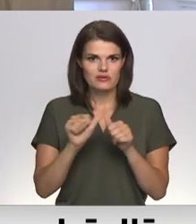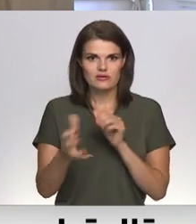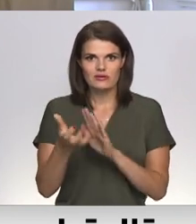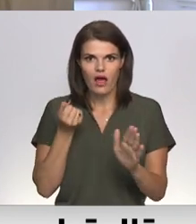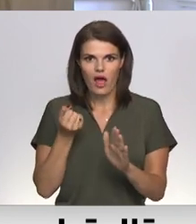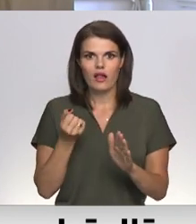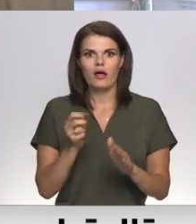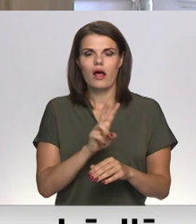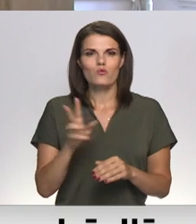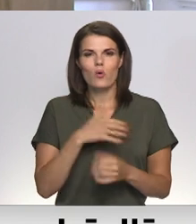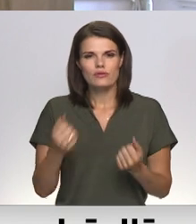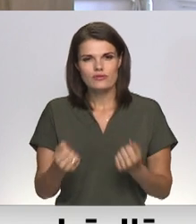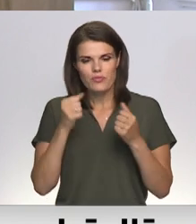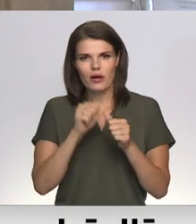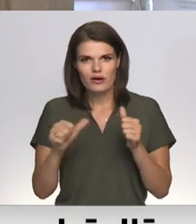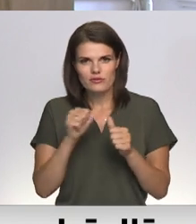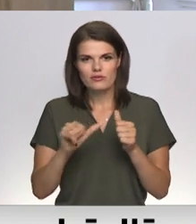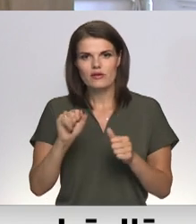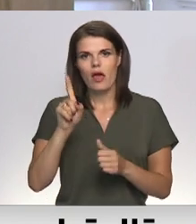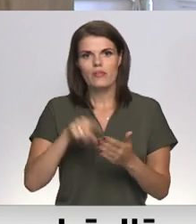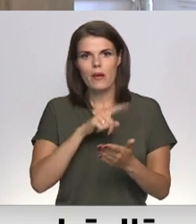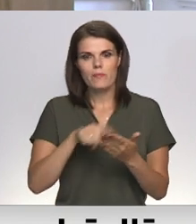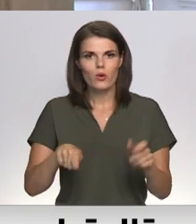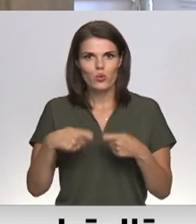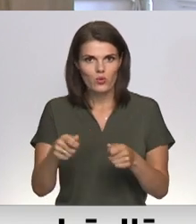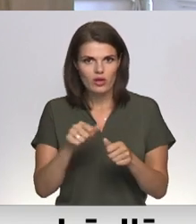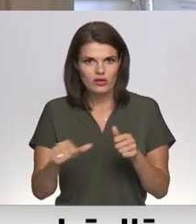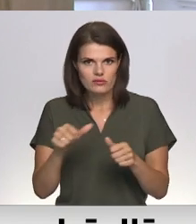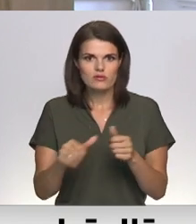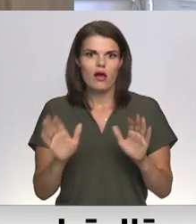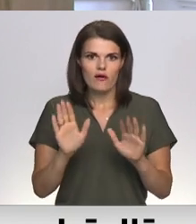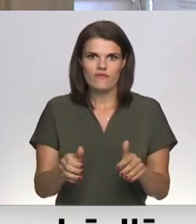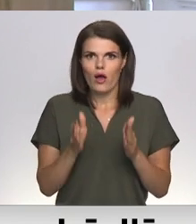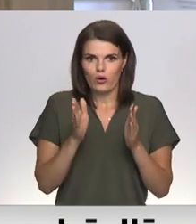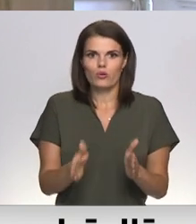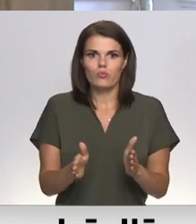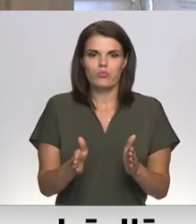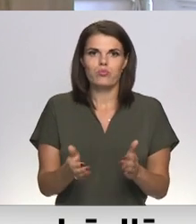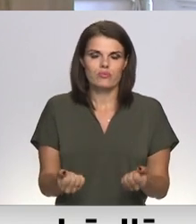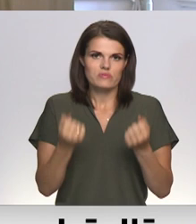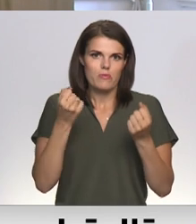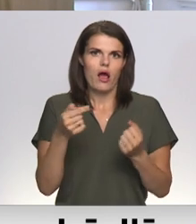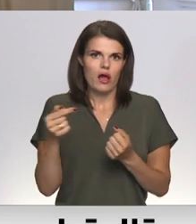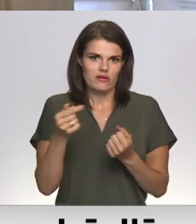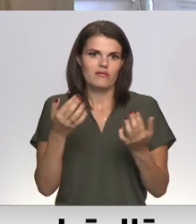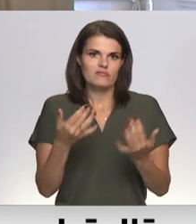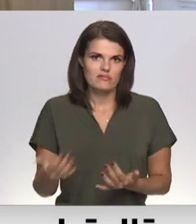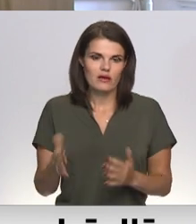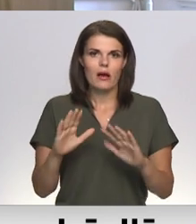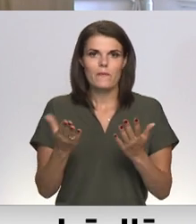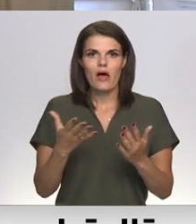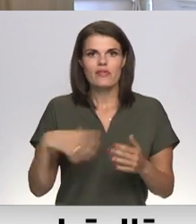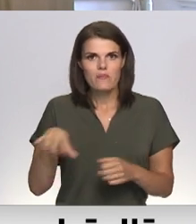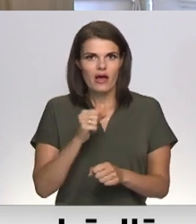kuras ir ļoti smagas zāles, un ja tu nepareizi iedos tās zāles, tad, diemžēl, var notikt ļoti smagas sekas. Bet ja